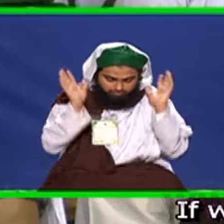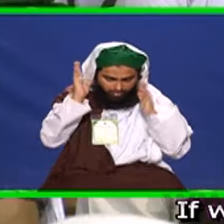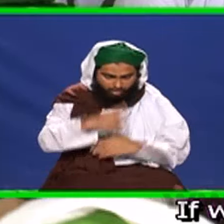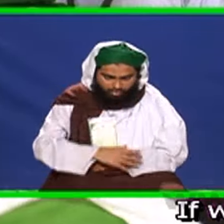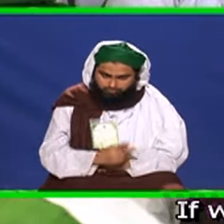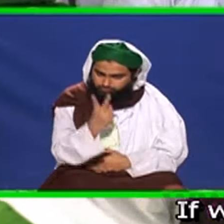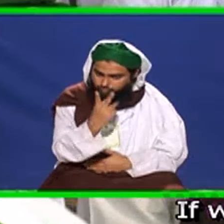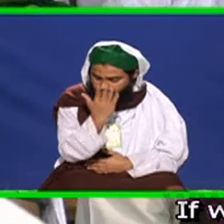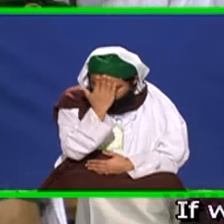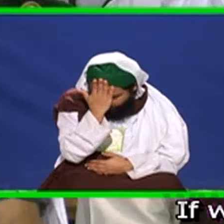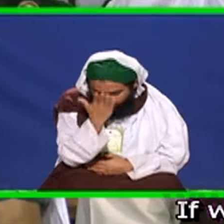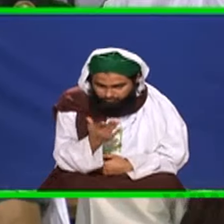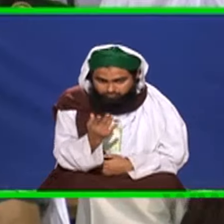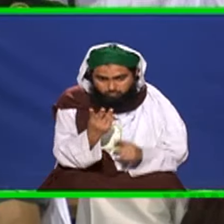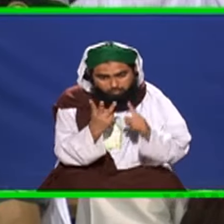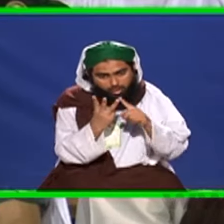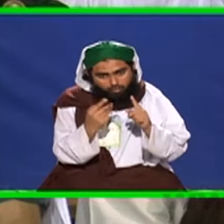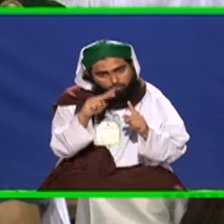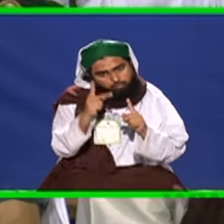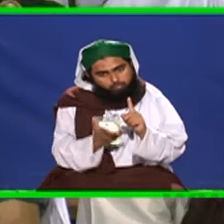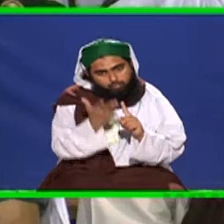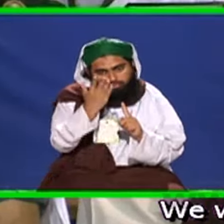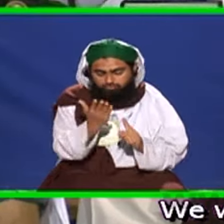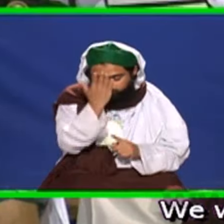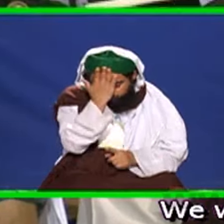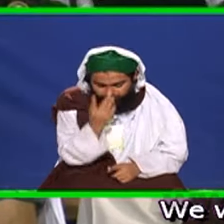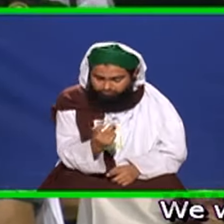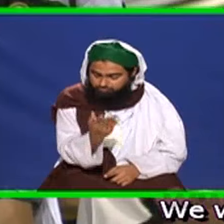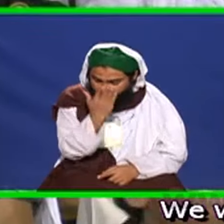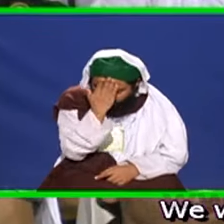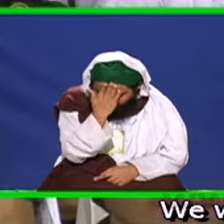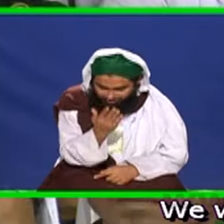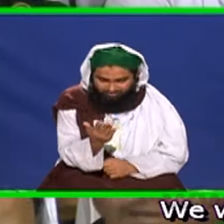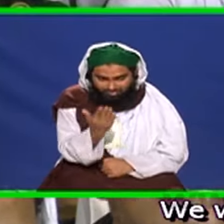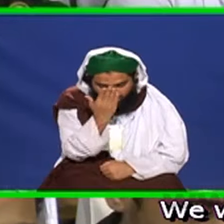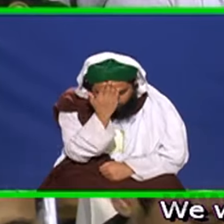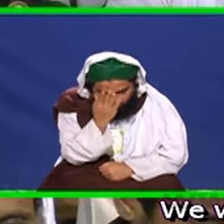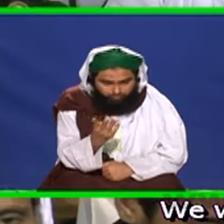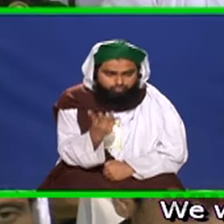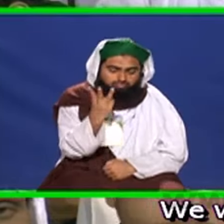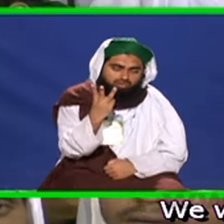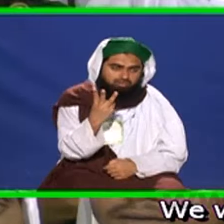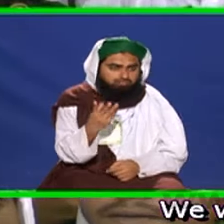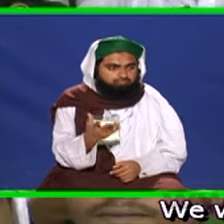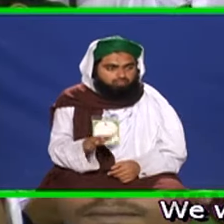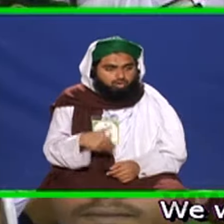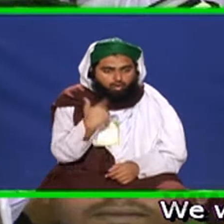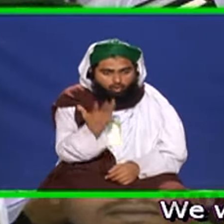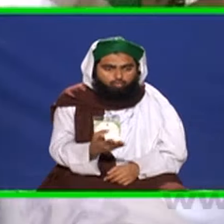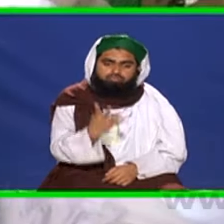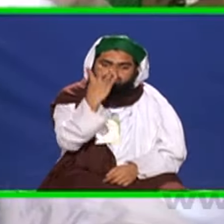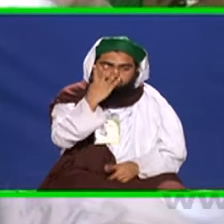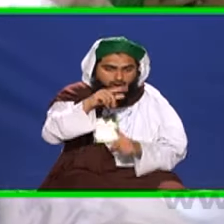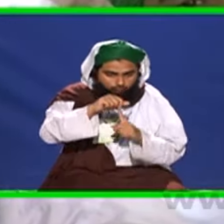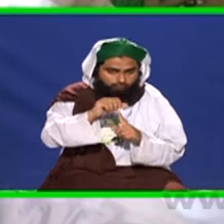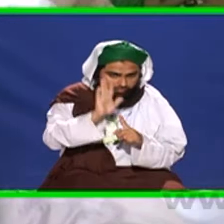بجائے 3-3 سجدے کر لیں تو ہم ناراض نہیں ہوں گے, بس 3 سجدے کریں گے نا, اور 5 رکعتیں پڑھ لیتے 4 کے بجائے,